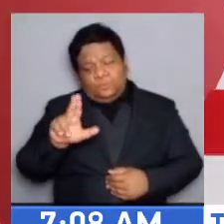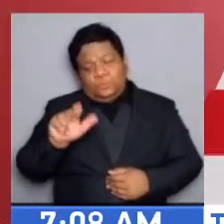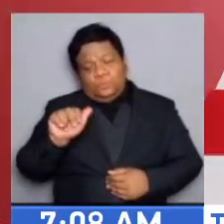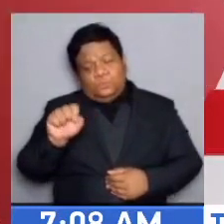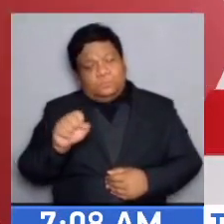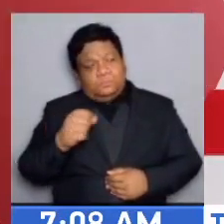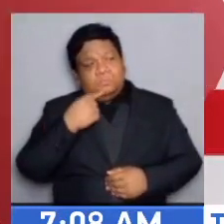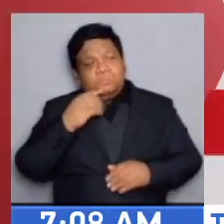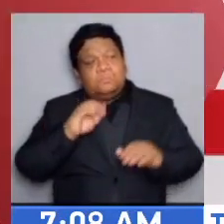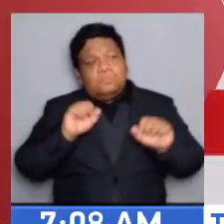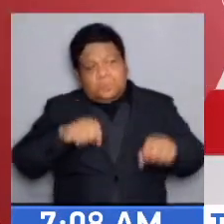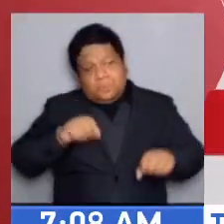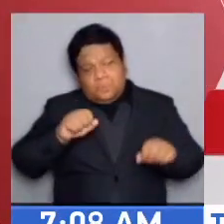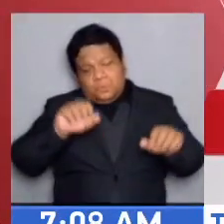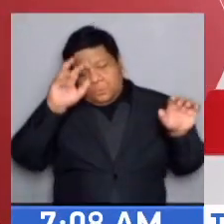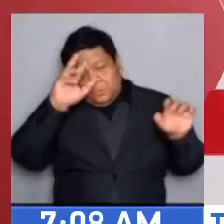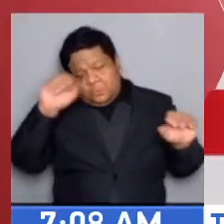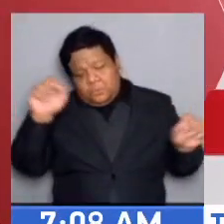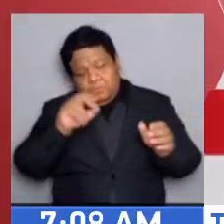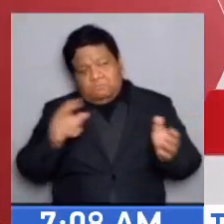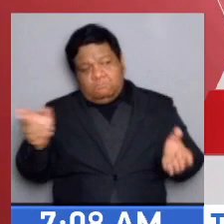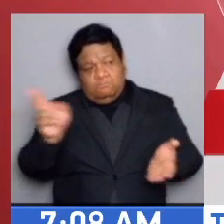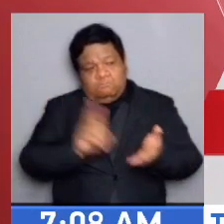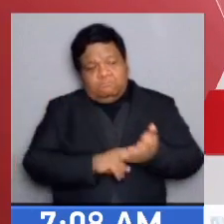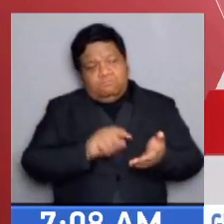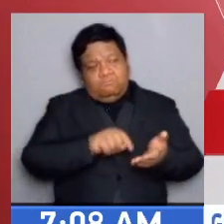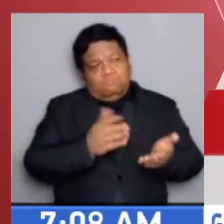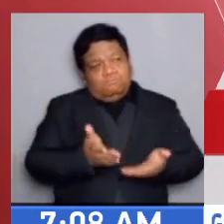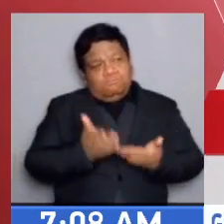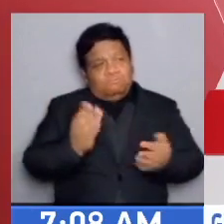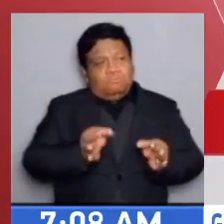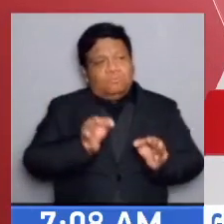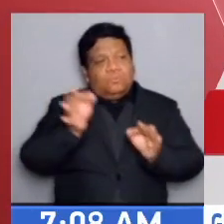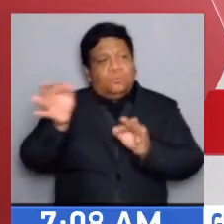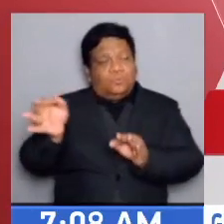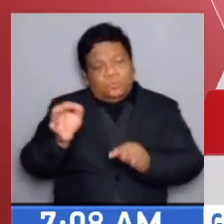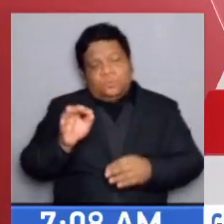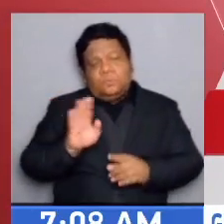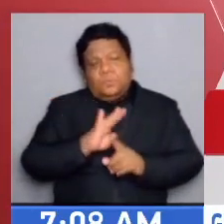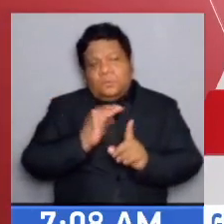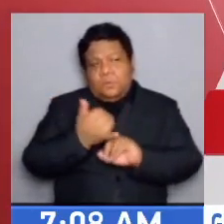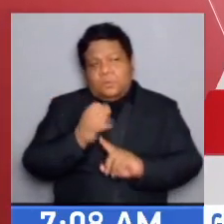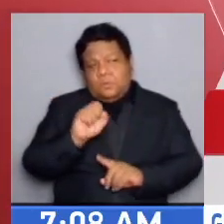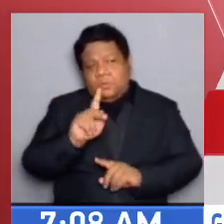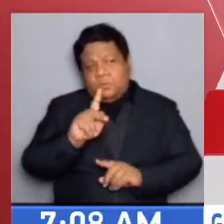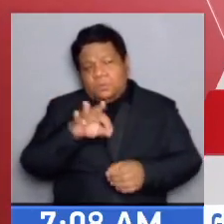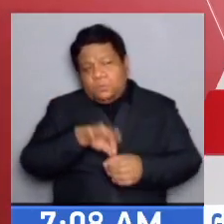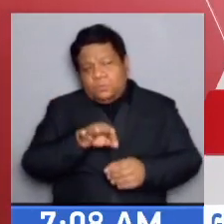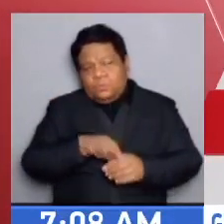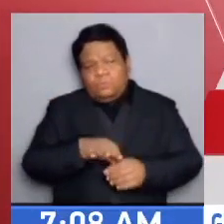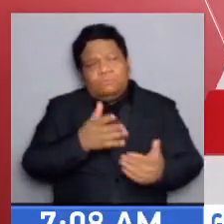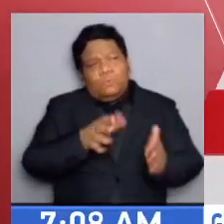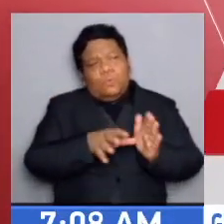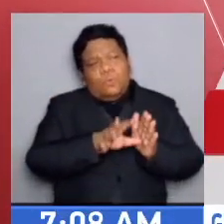yung panukalang i-postpone yung barangay at SK elections. Ano po ang mga hakbang ng COMELEC kung maisa sa batas ngayon?